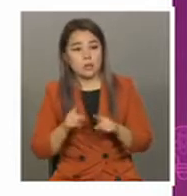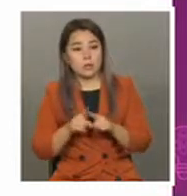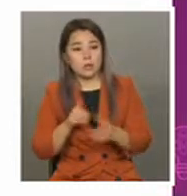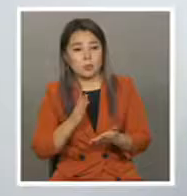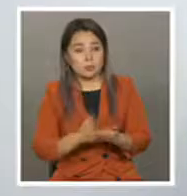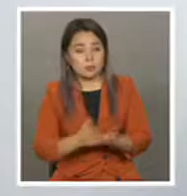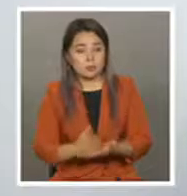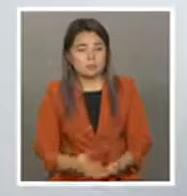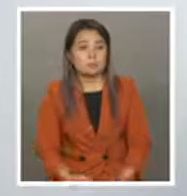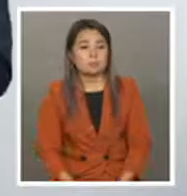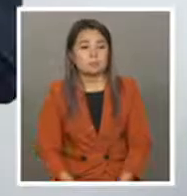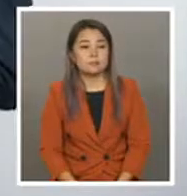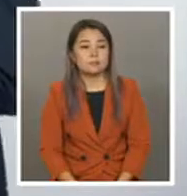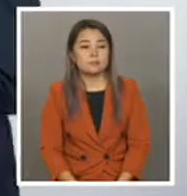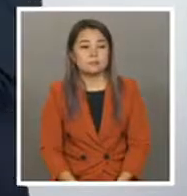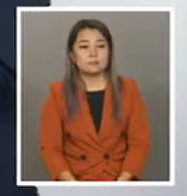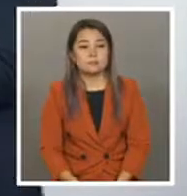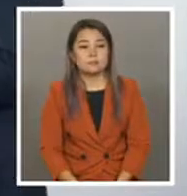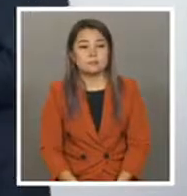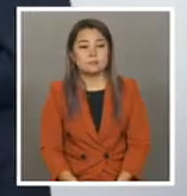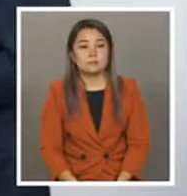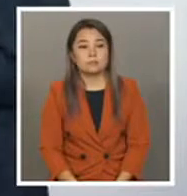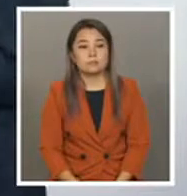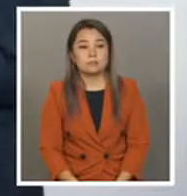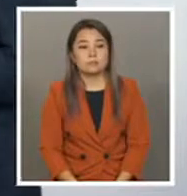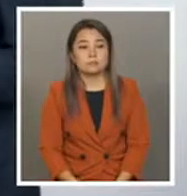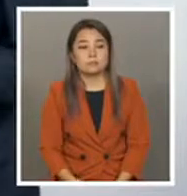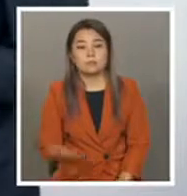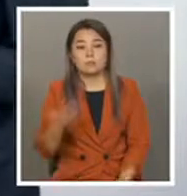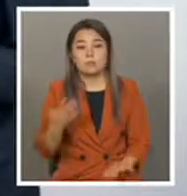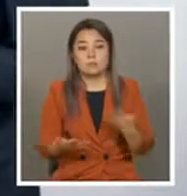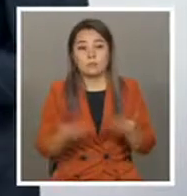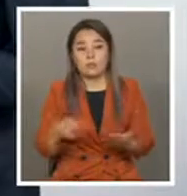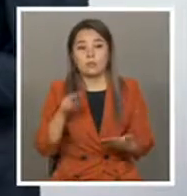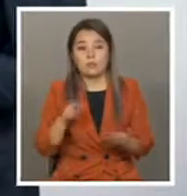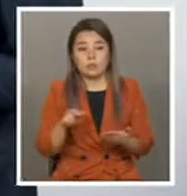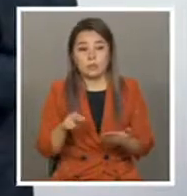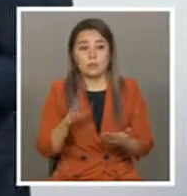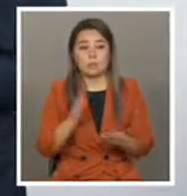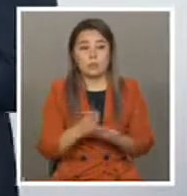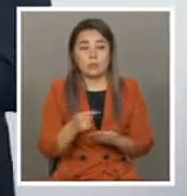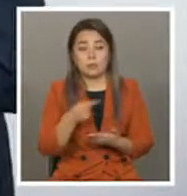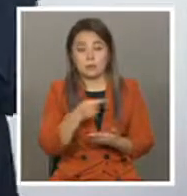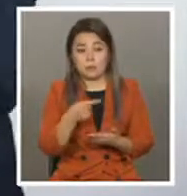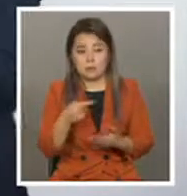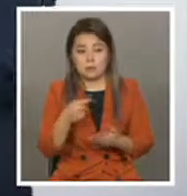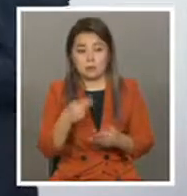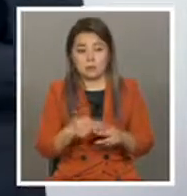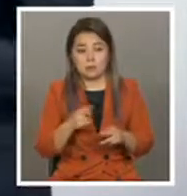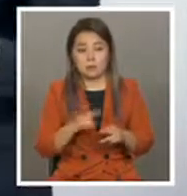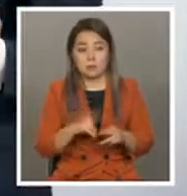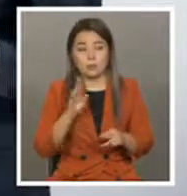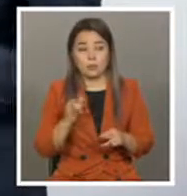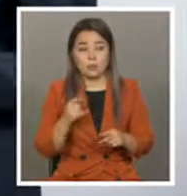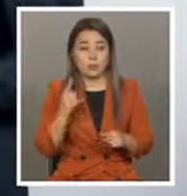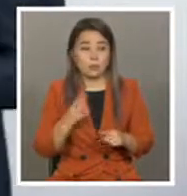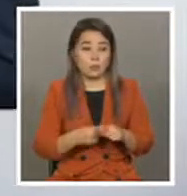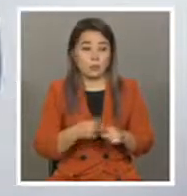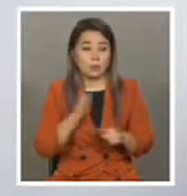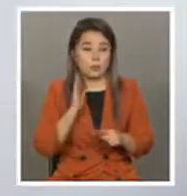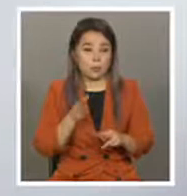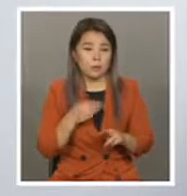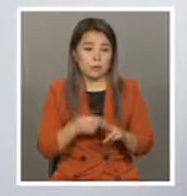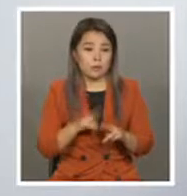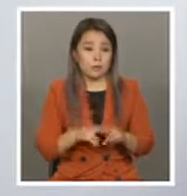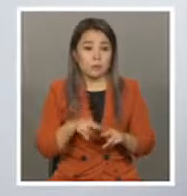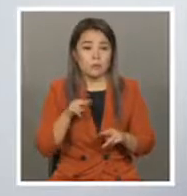оң болып шығуы мүмкін. Қараңыздар, егер p саны теріс сан болса, ал q оң сан болса, p